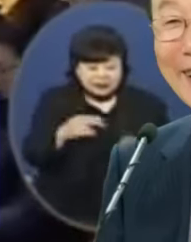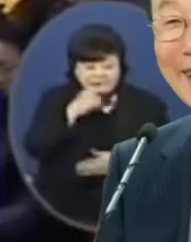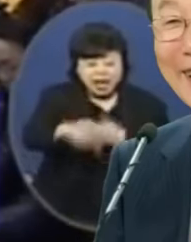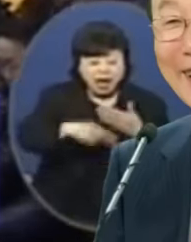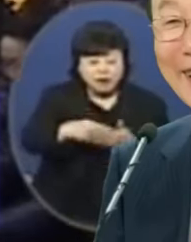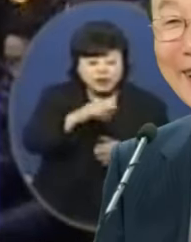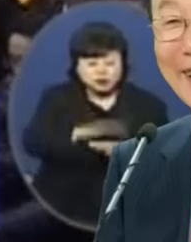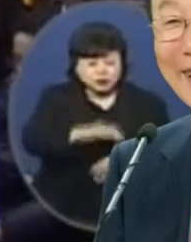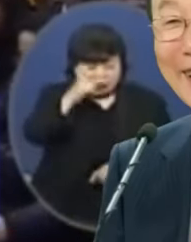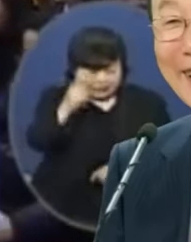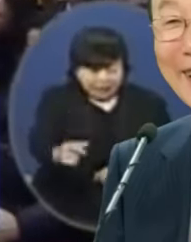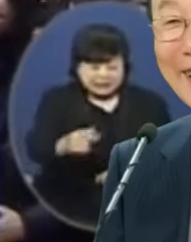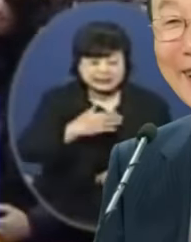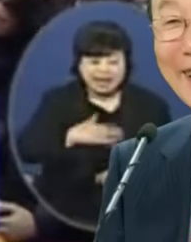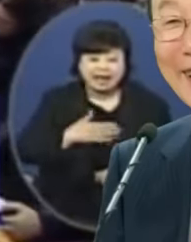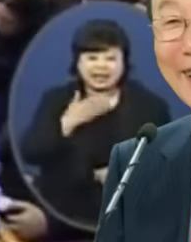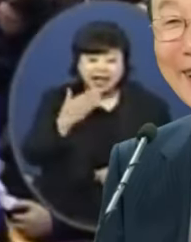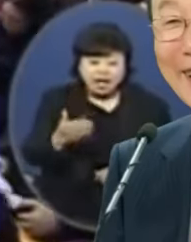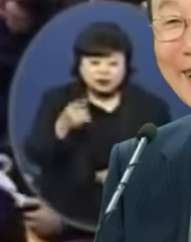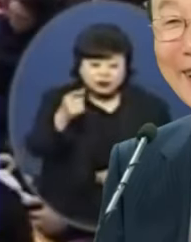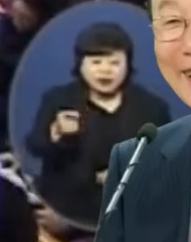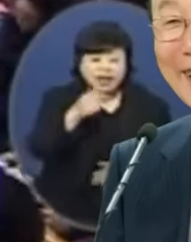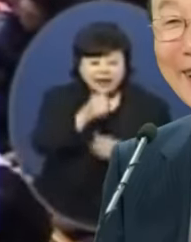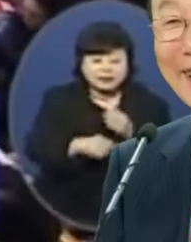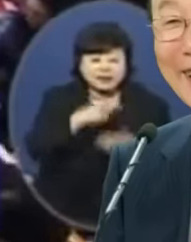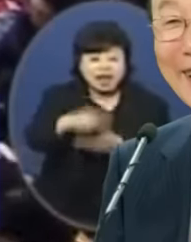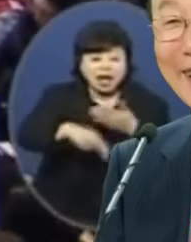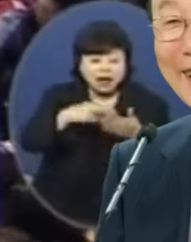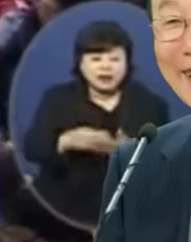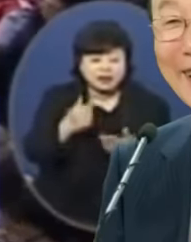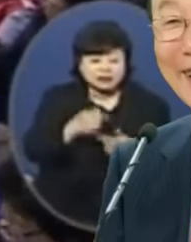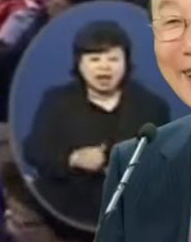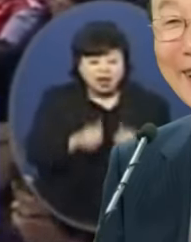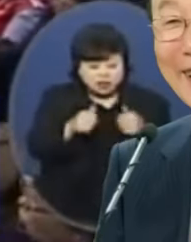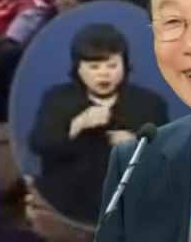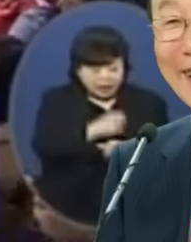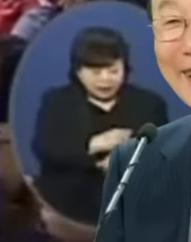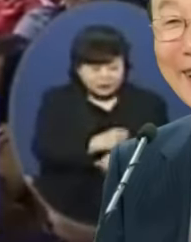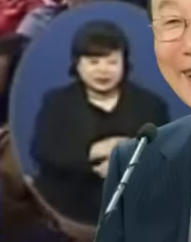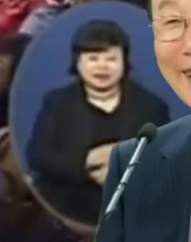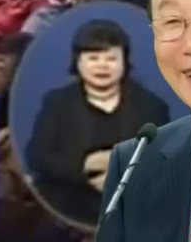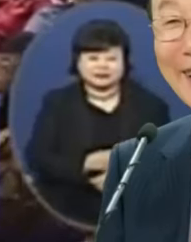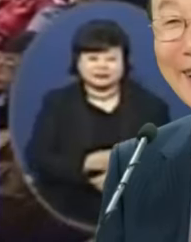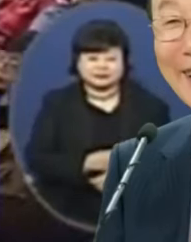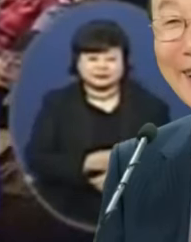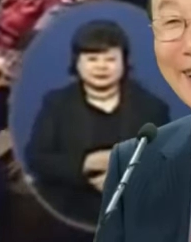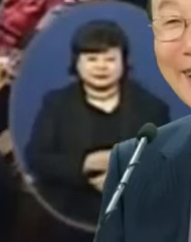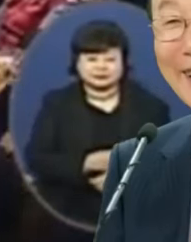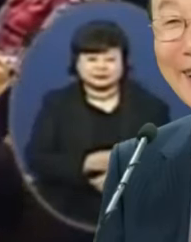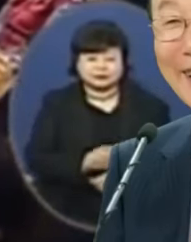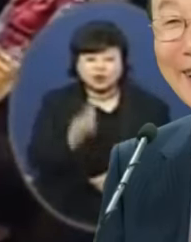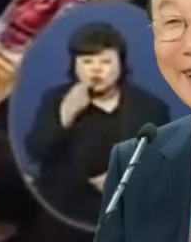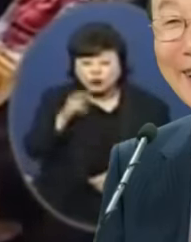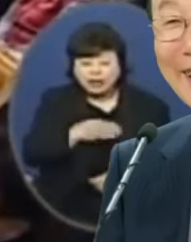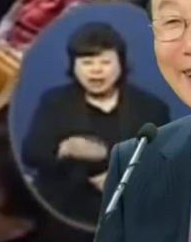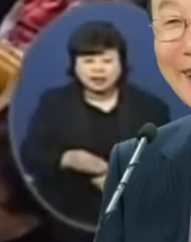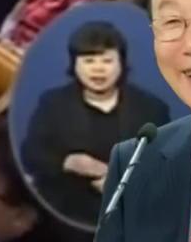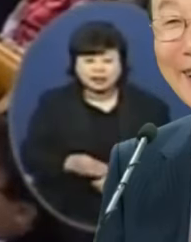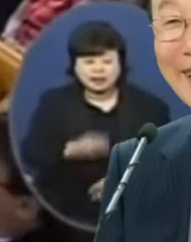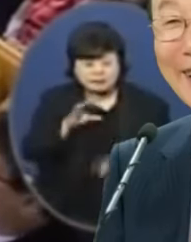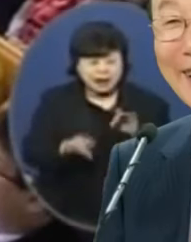야훼의 손이 강하신 것을 알게 하며 너희가 너희 하나님 야훼를 항상 경외하게 하려 하며 요단강이